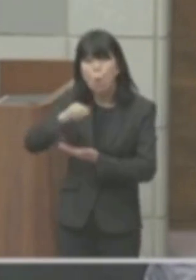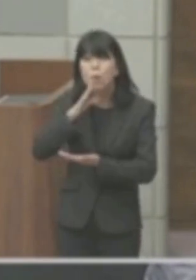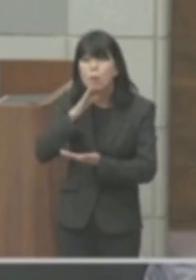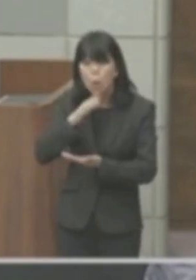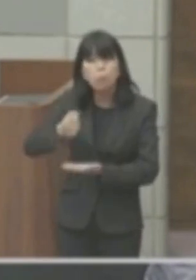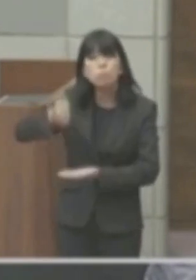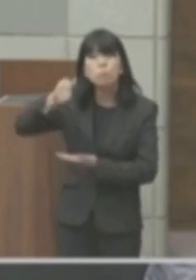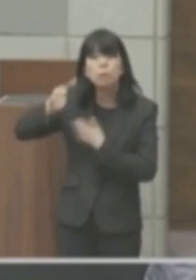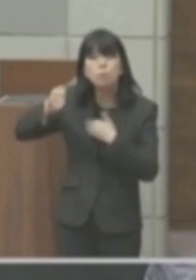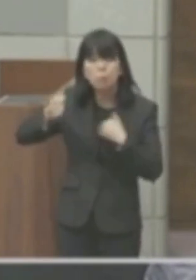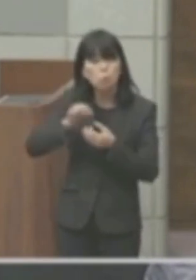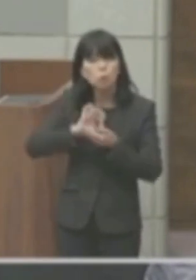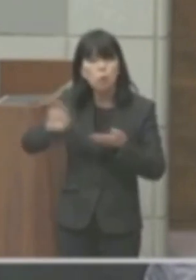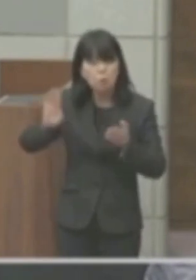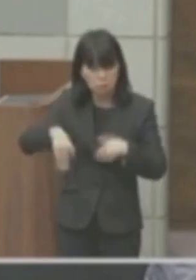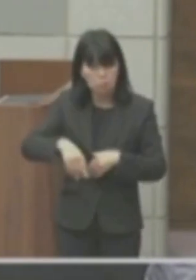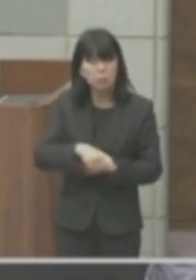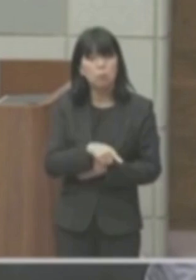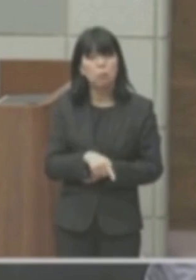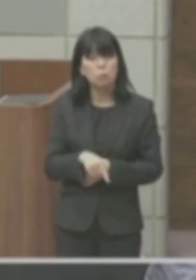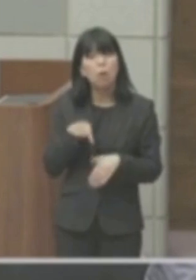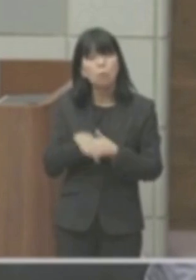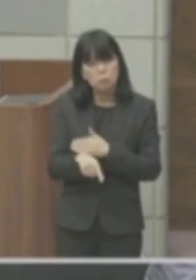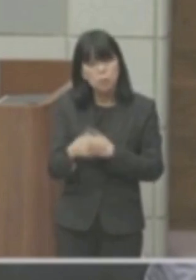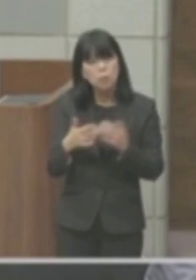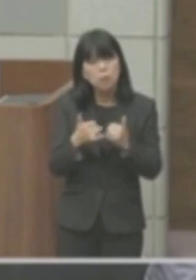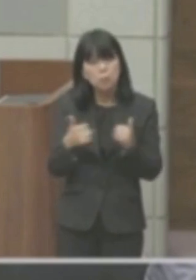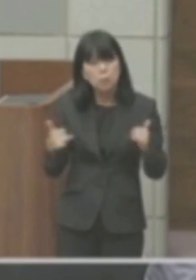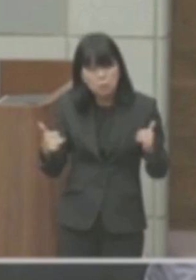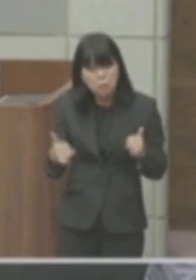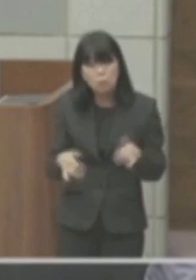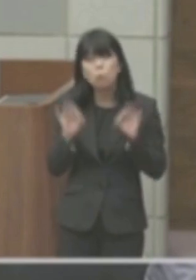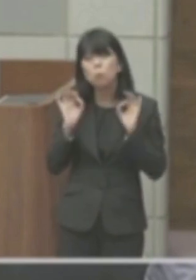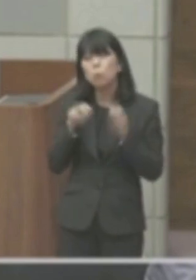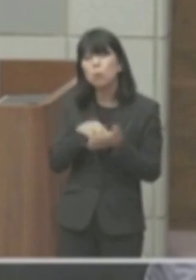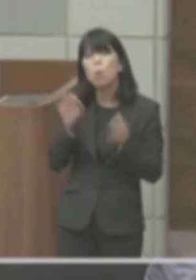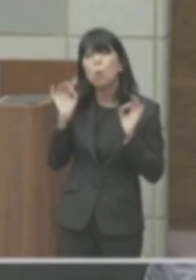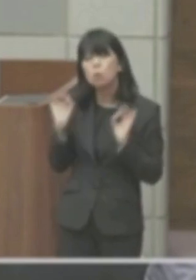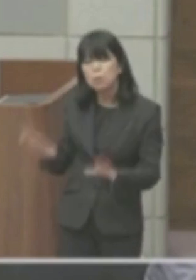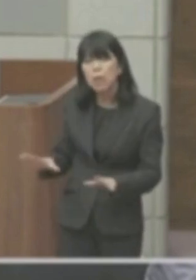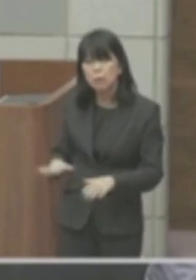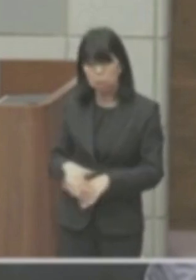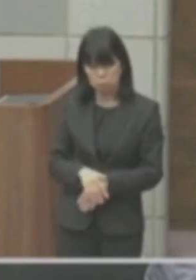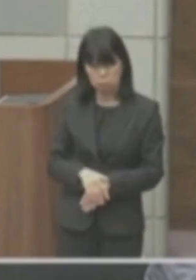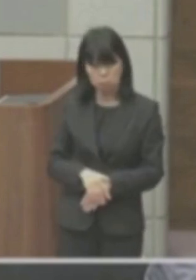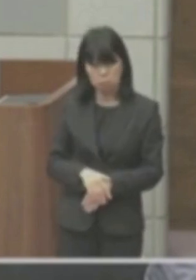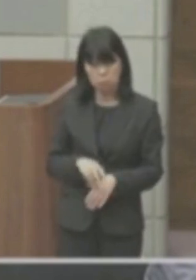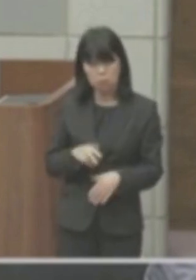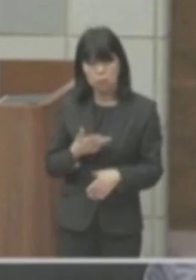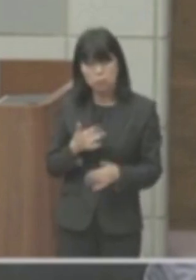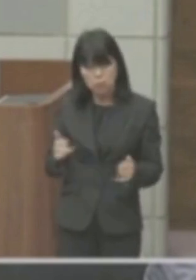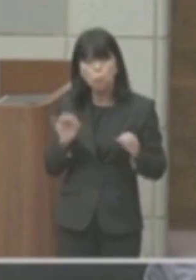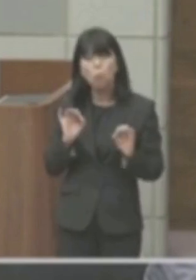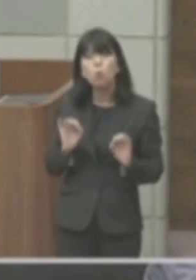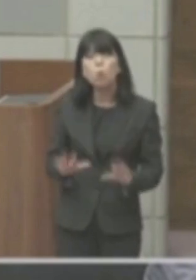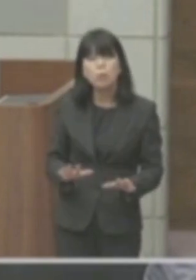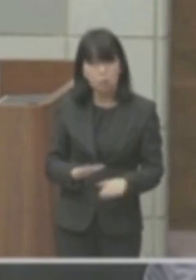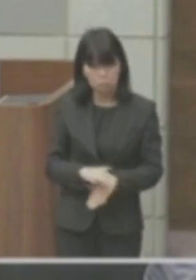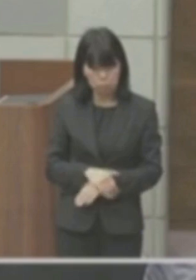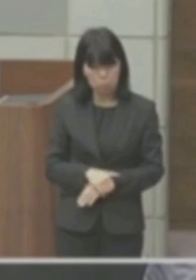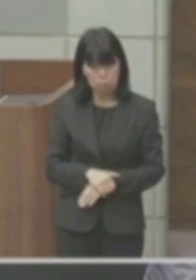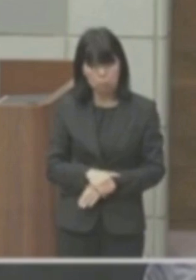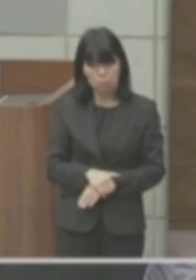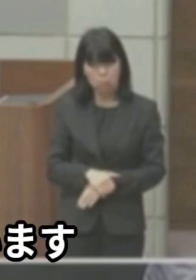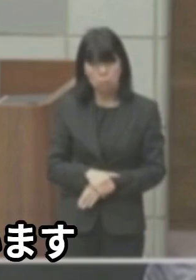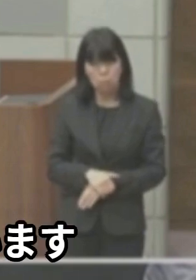金です。だからこれはある意味市民にとって不利益、市民にとっての損失やと思います。